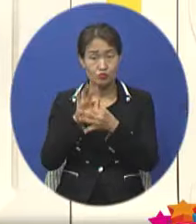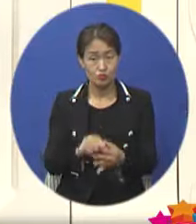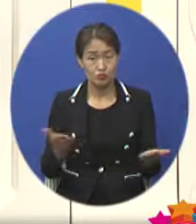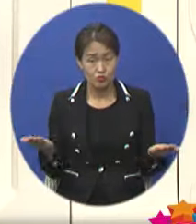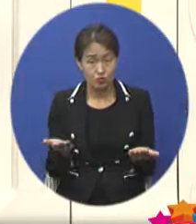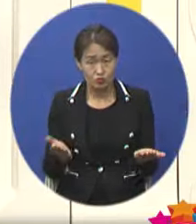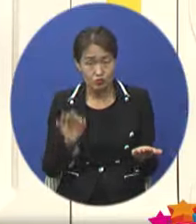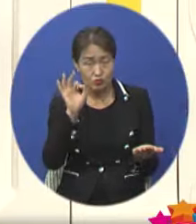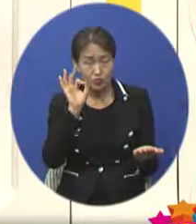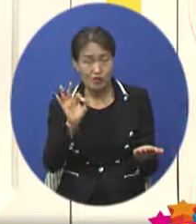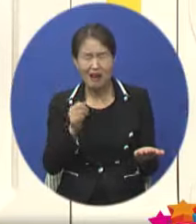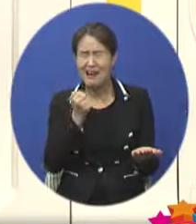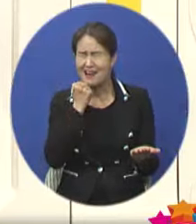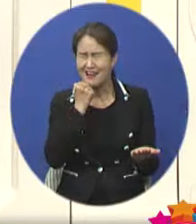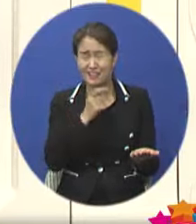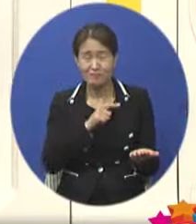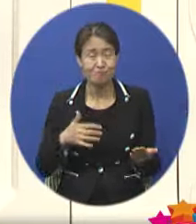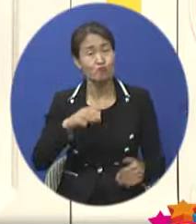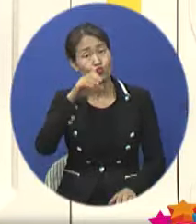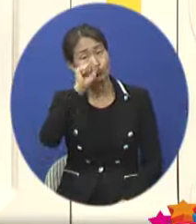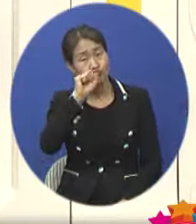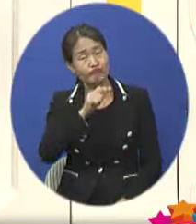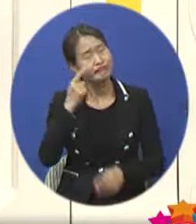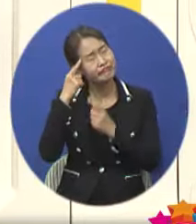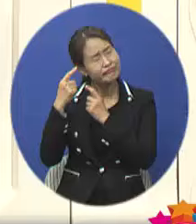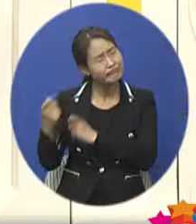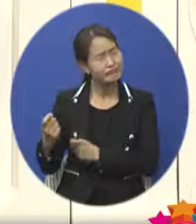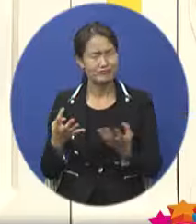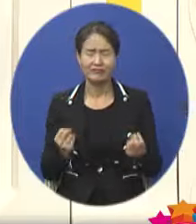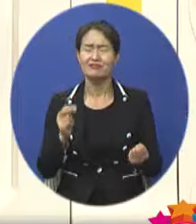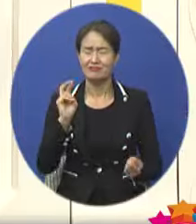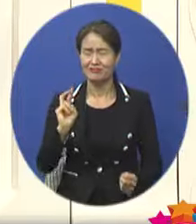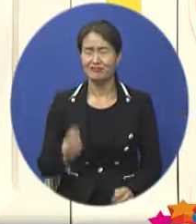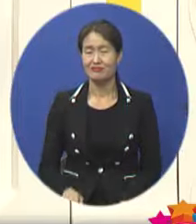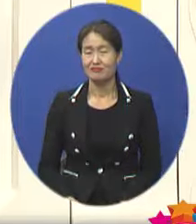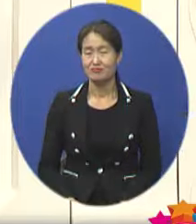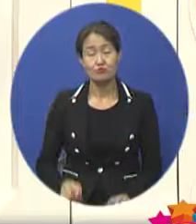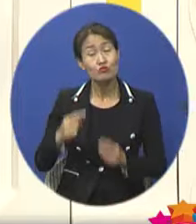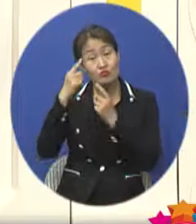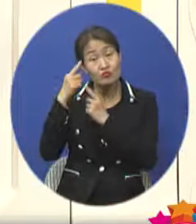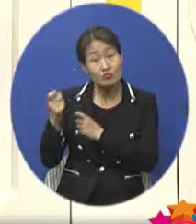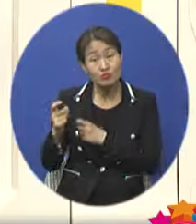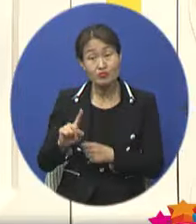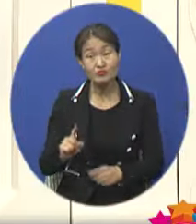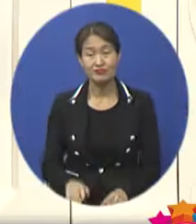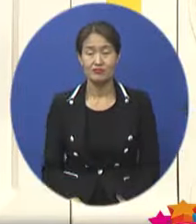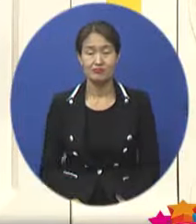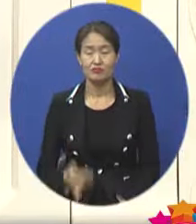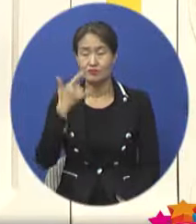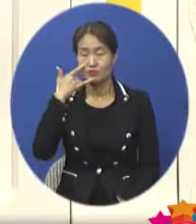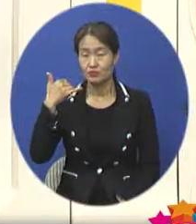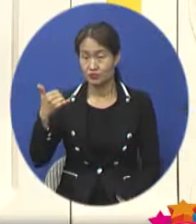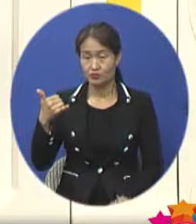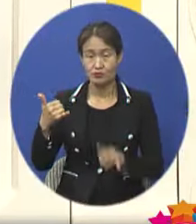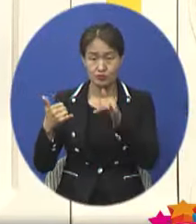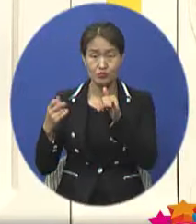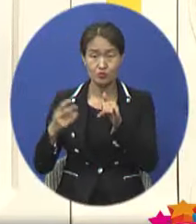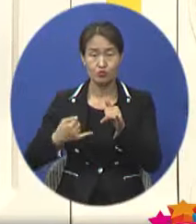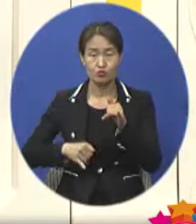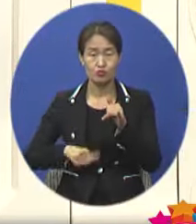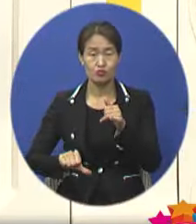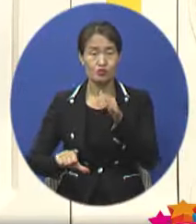가지 또 그 에피소드도 또 좋은 그 추억도 있을 것 같아요. 그렇습니다. 어떤 추억이 있을까요? 우리 뭐 부모님도 계시고